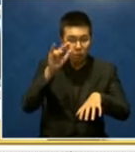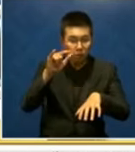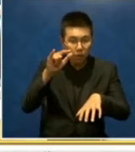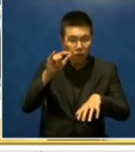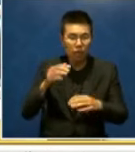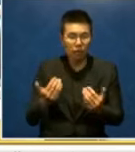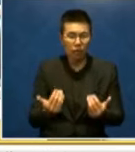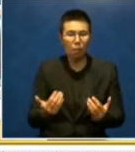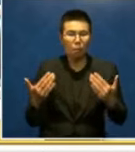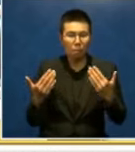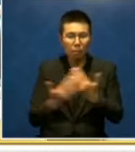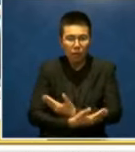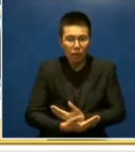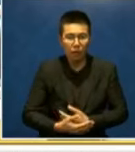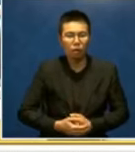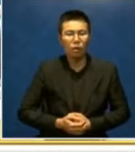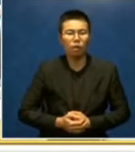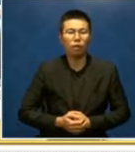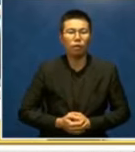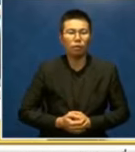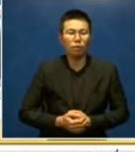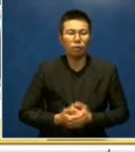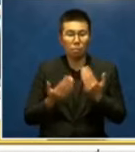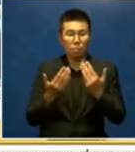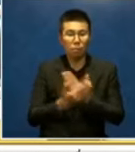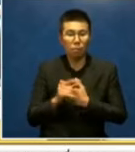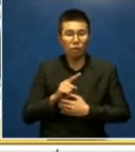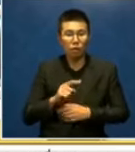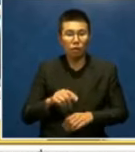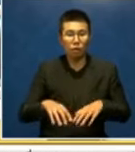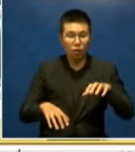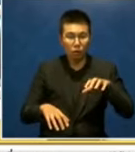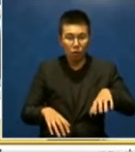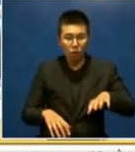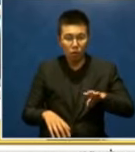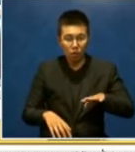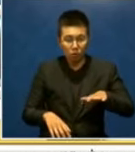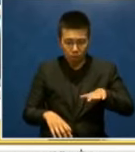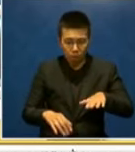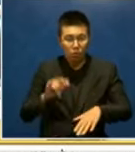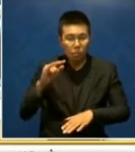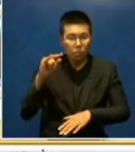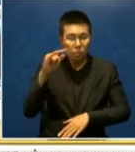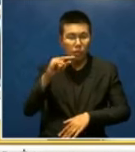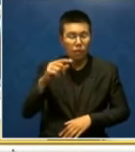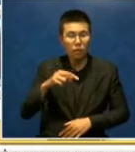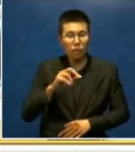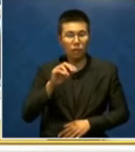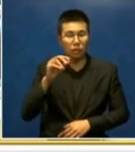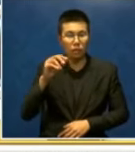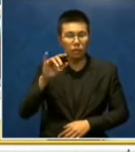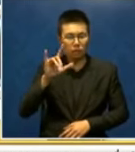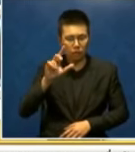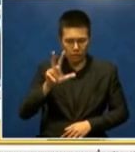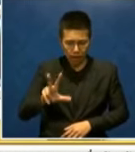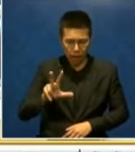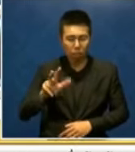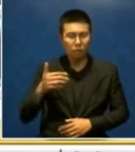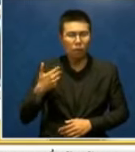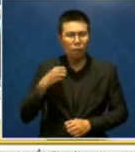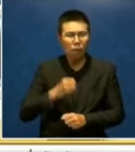ตอนนี้มาเป็นกองบิน 3เป็นกองบินที่ใช้โดรนครับท่านประธานแต่ตอนนี้มีการกัน